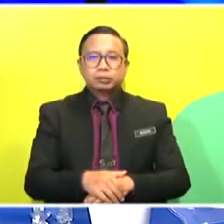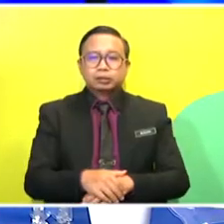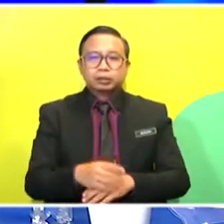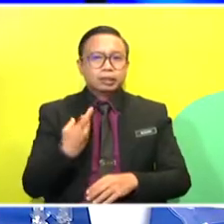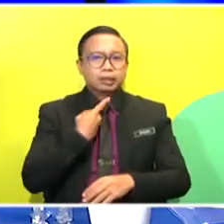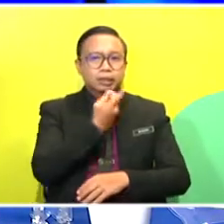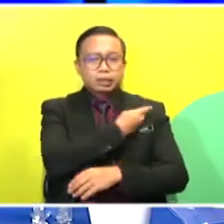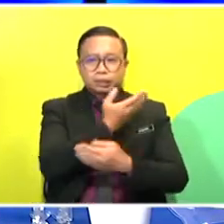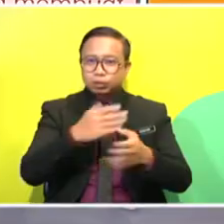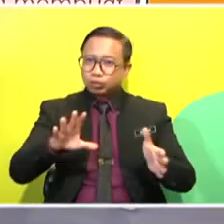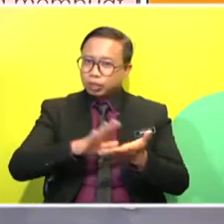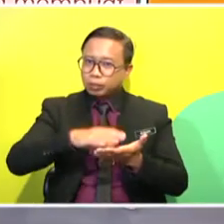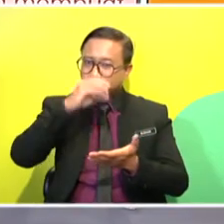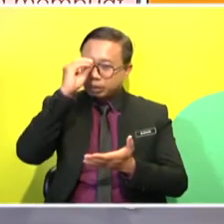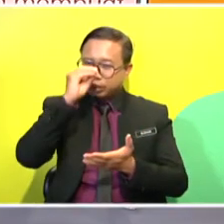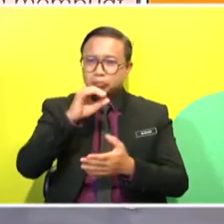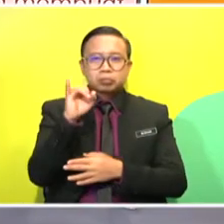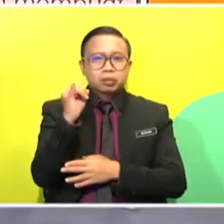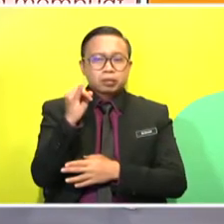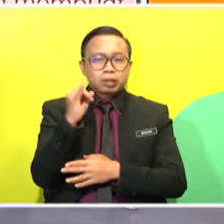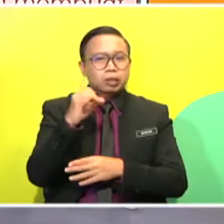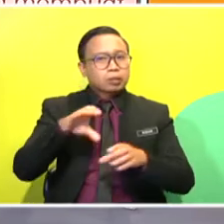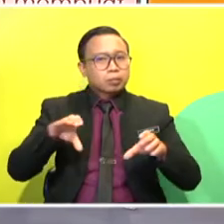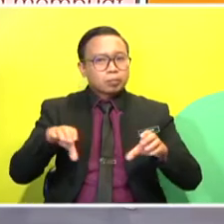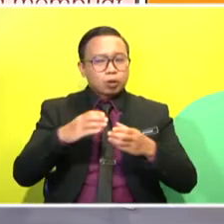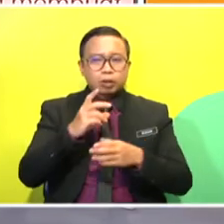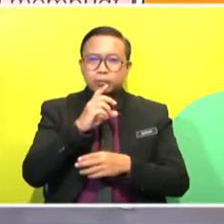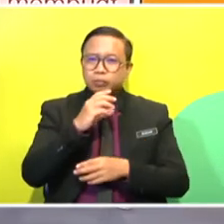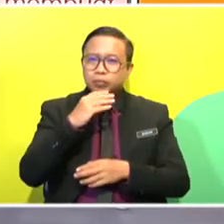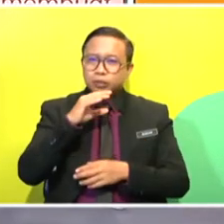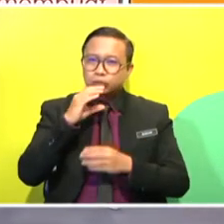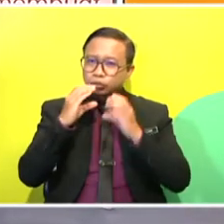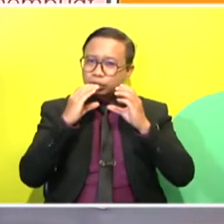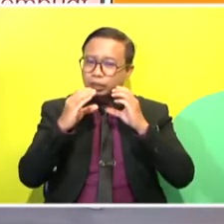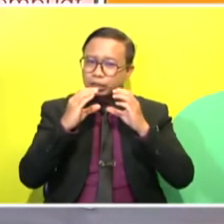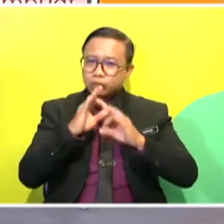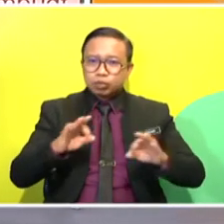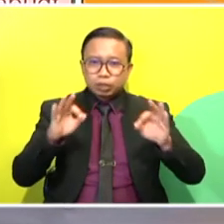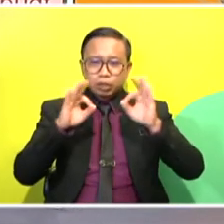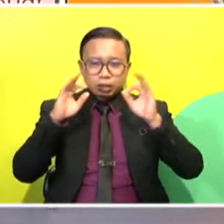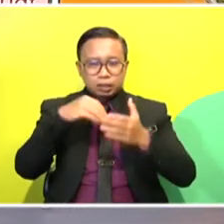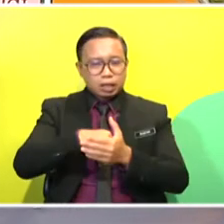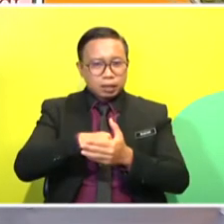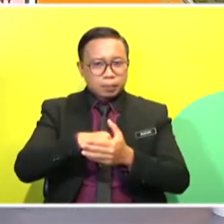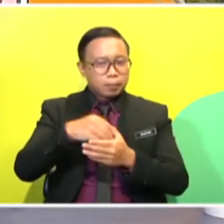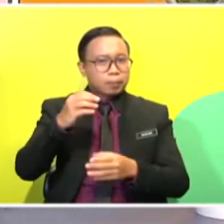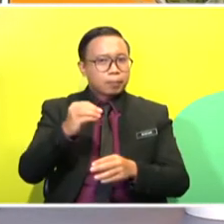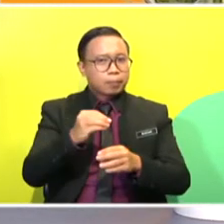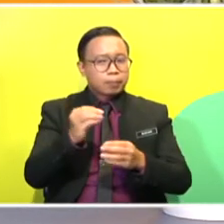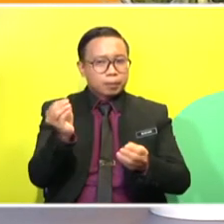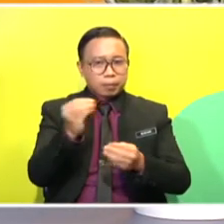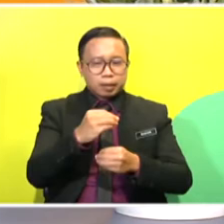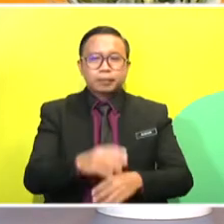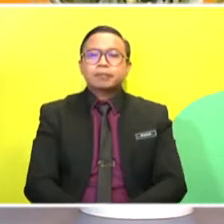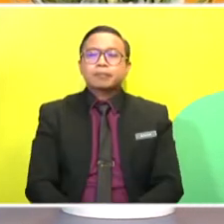belajar dilarang membuat bising. Kena Betul. Senyap di dalam makmal komputer. Yang keempat, kita